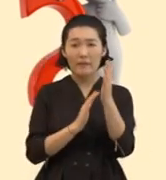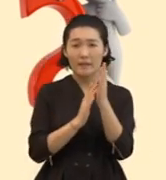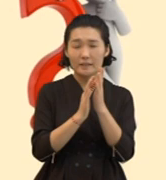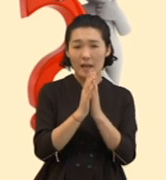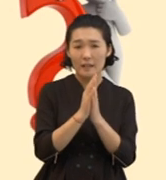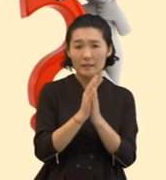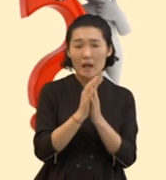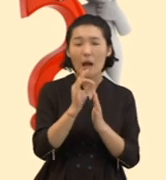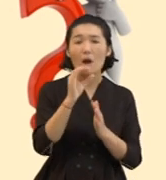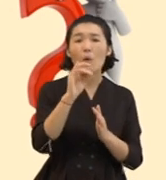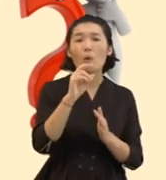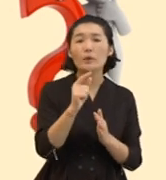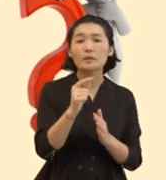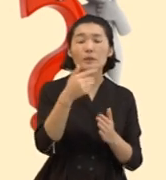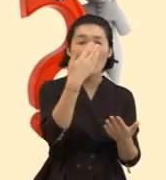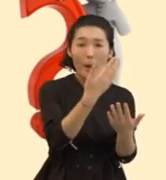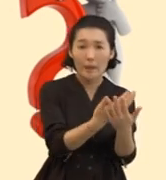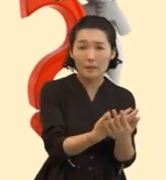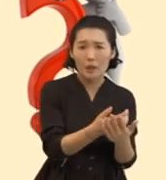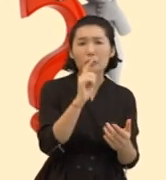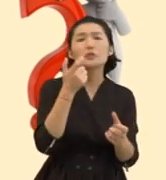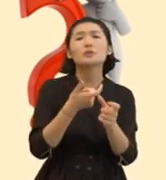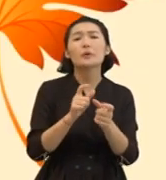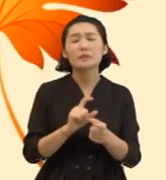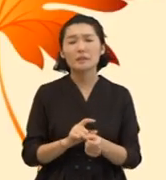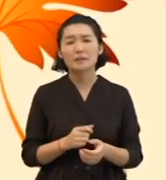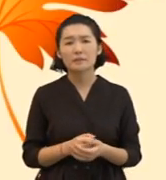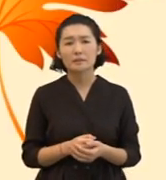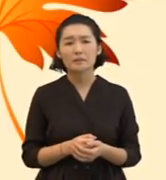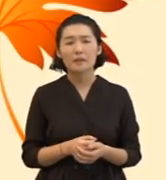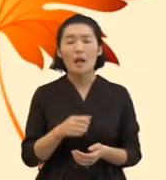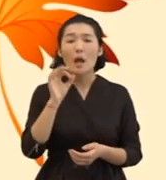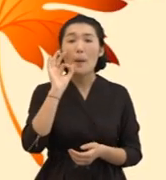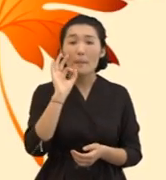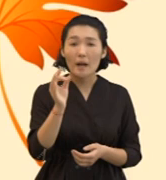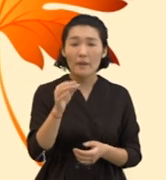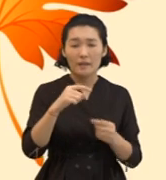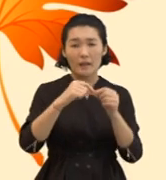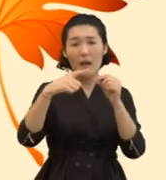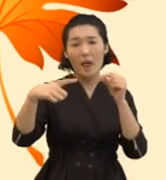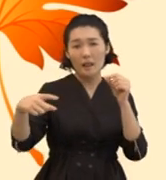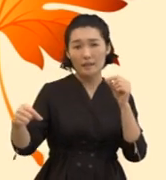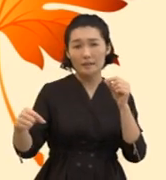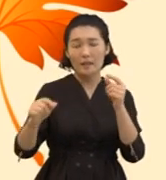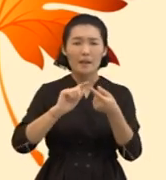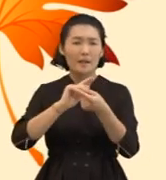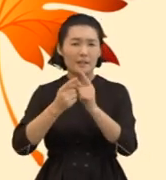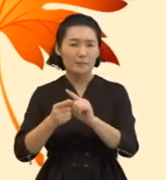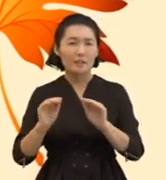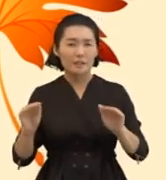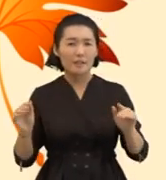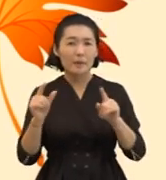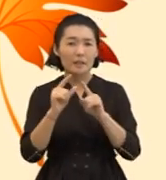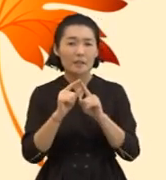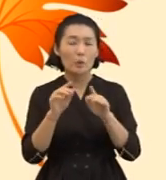осенью опадает что это такое конечно же лист измените ребята слова